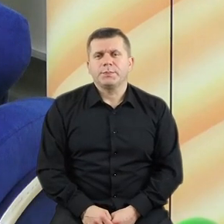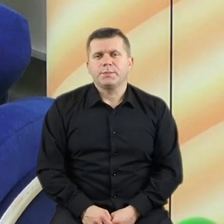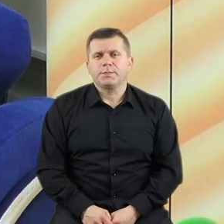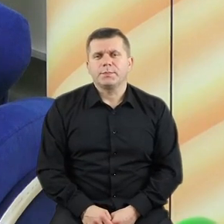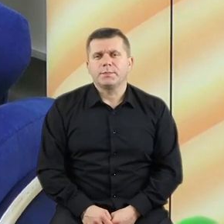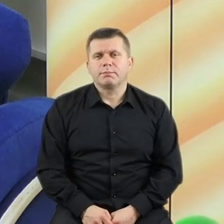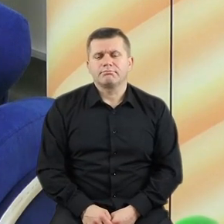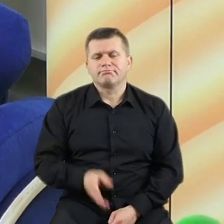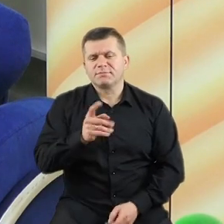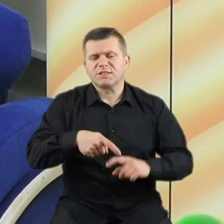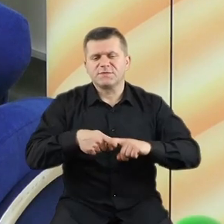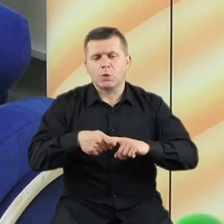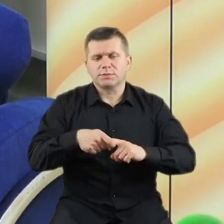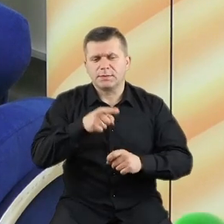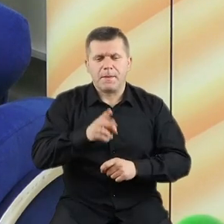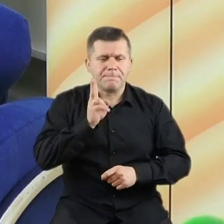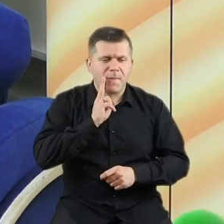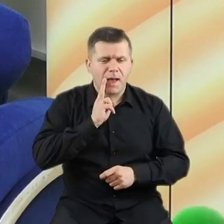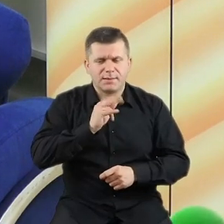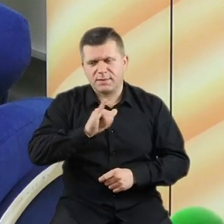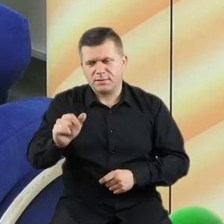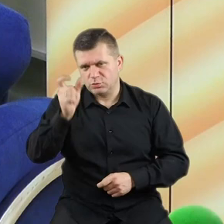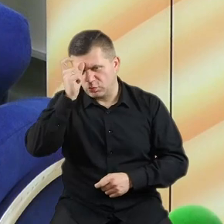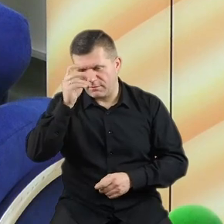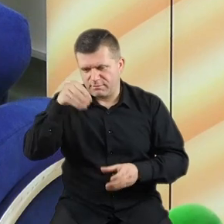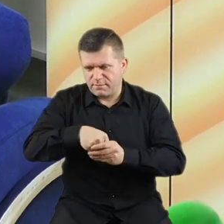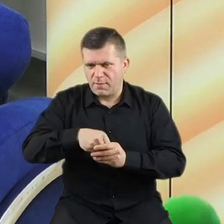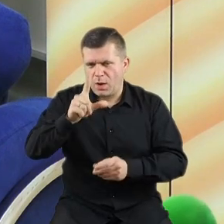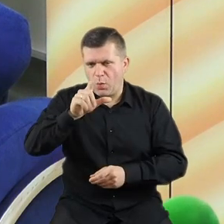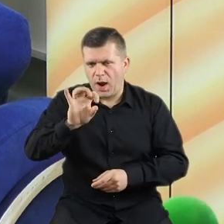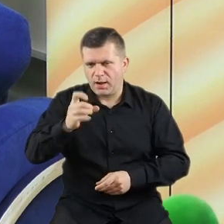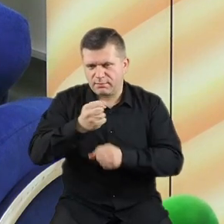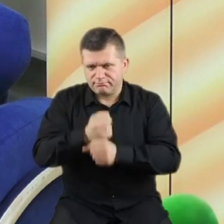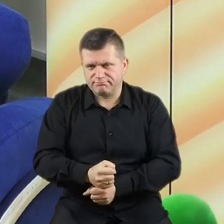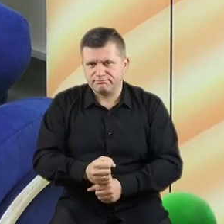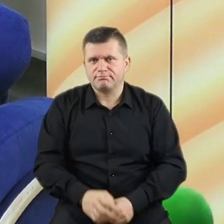matki, związku matki z jakimś człowiekiem w łagrze i